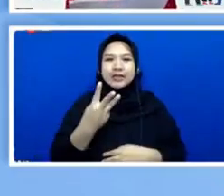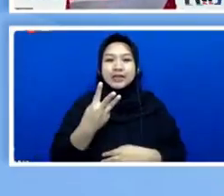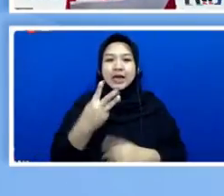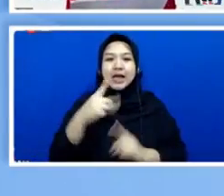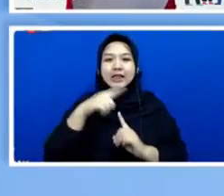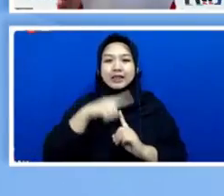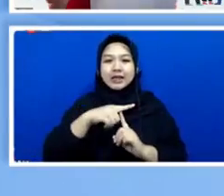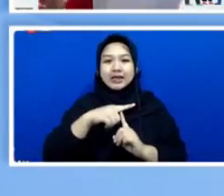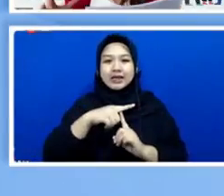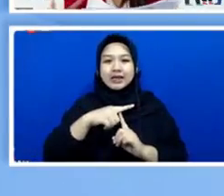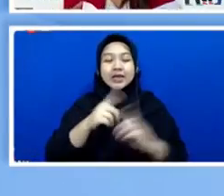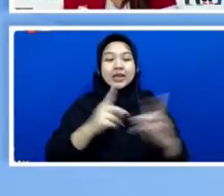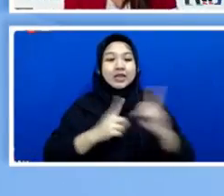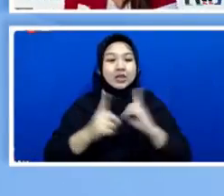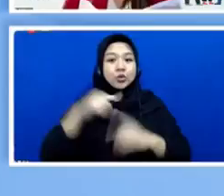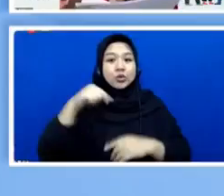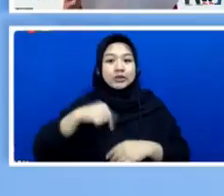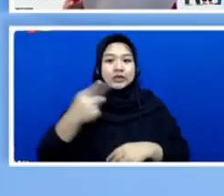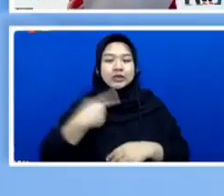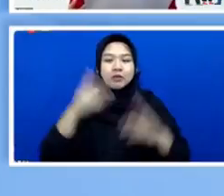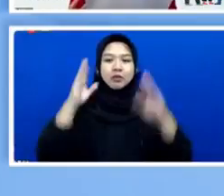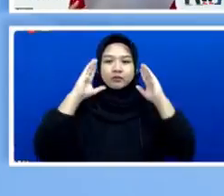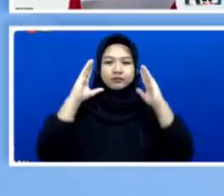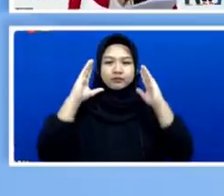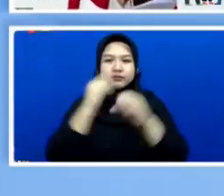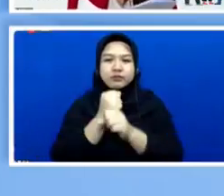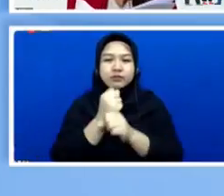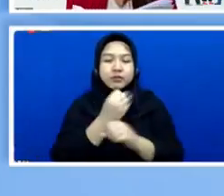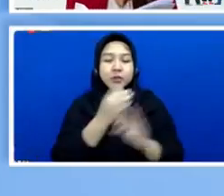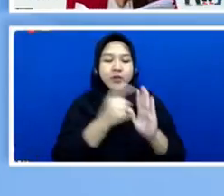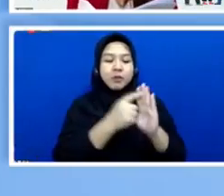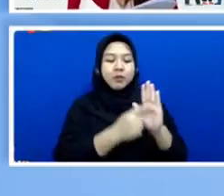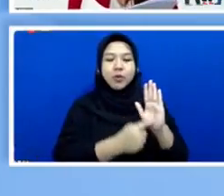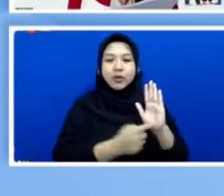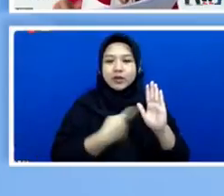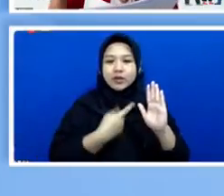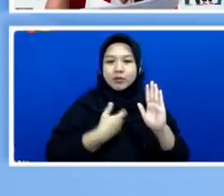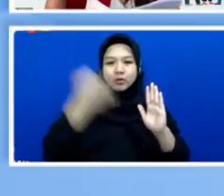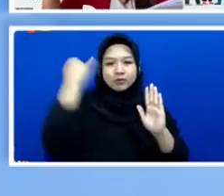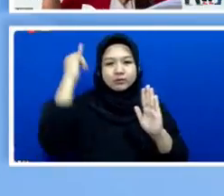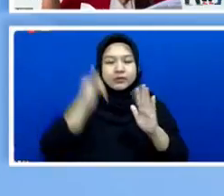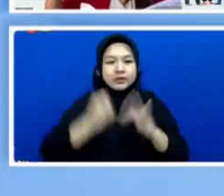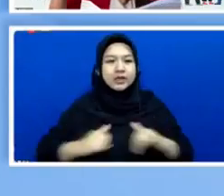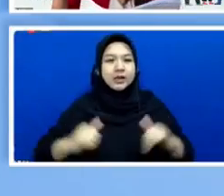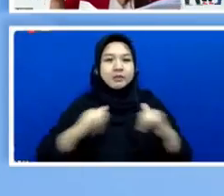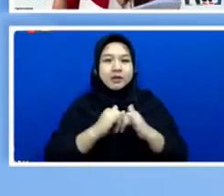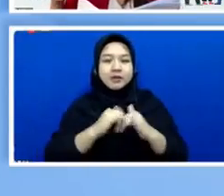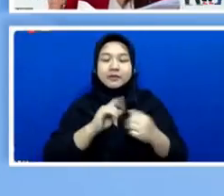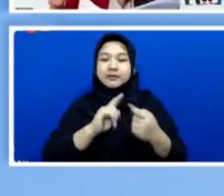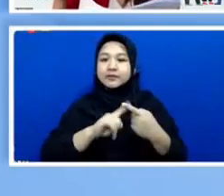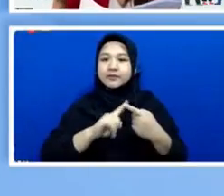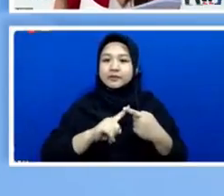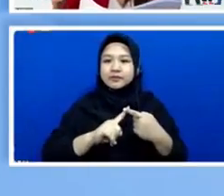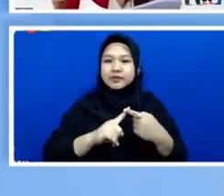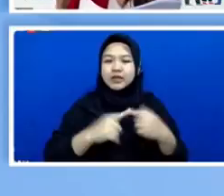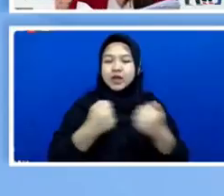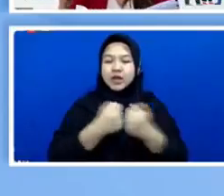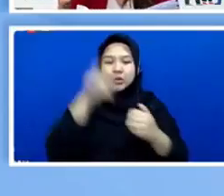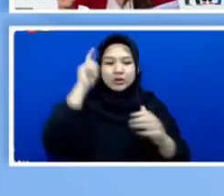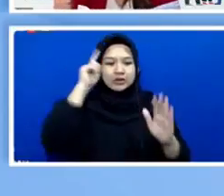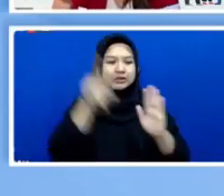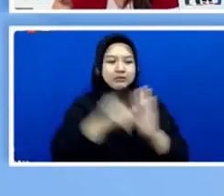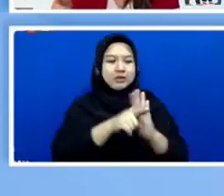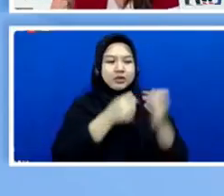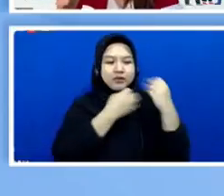diskusi panel ini nanti kita akan mengerucutkan beberapa poin penting yang ingin kita gagas bersama. Adalah satu, lawan stigma dan kabar bohong